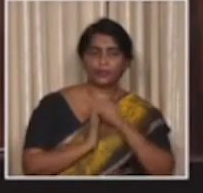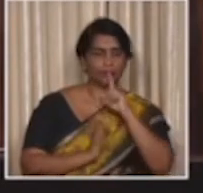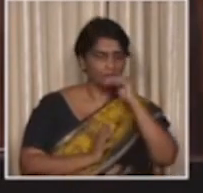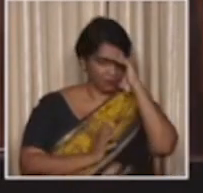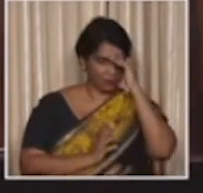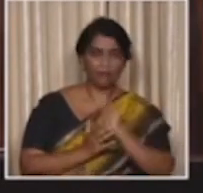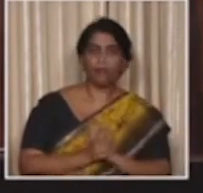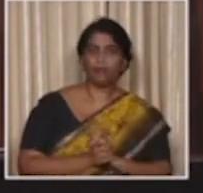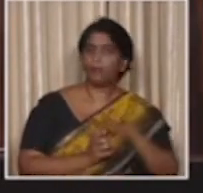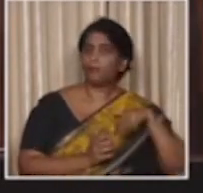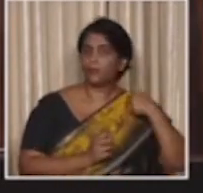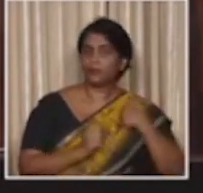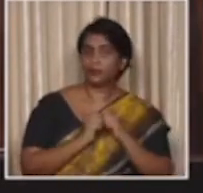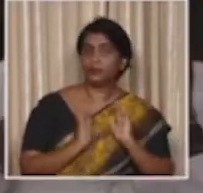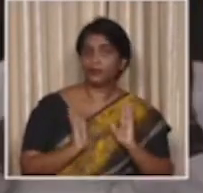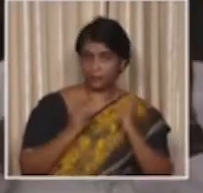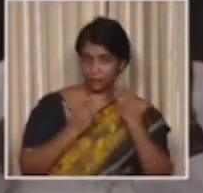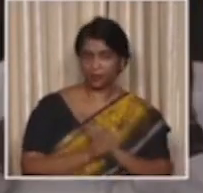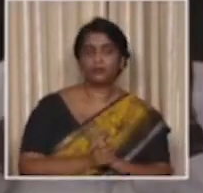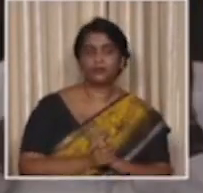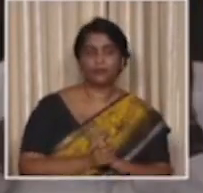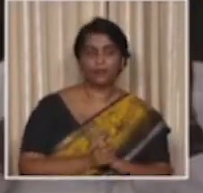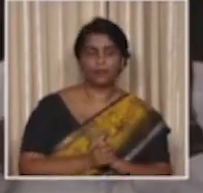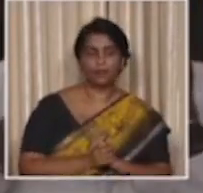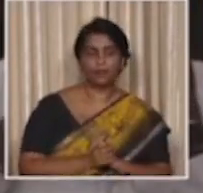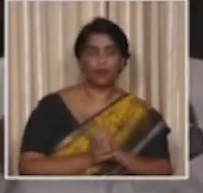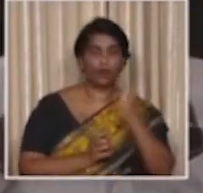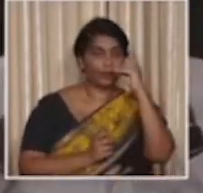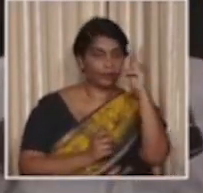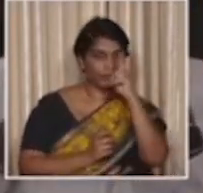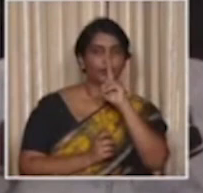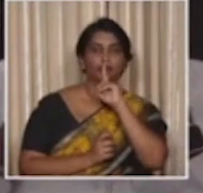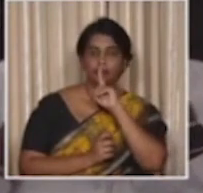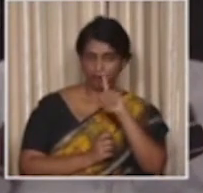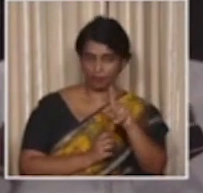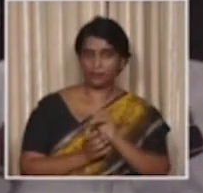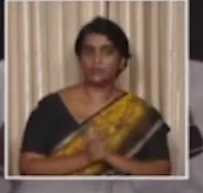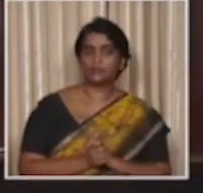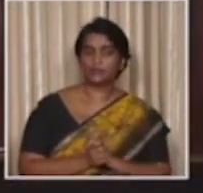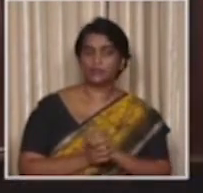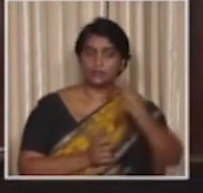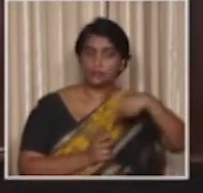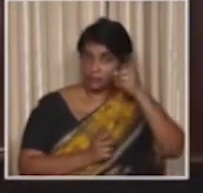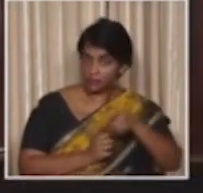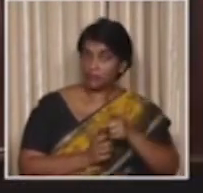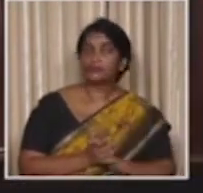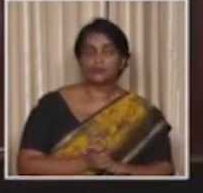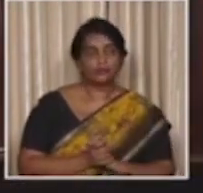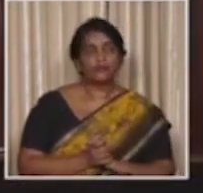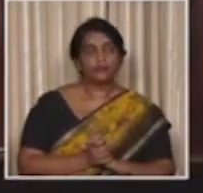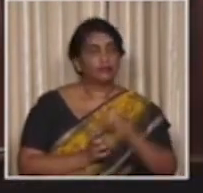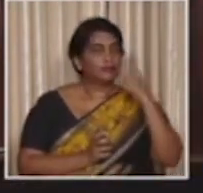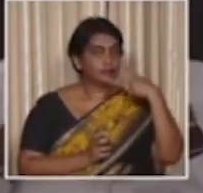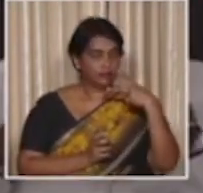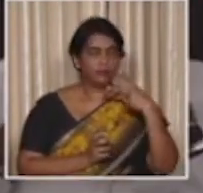කතානායකතුමනි, ප්‍රධාන වැඩකටයුතු ආරම්භයේදී අංක 1 ඉදිරිපත් කරනවා. සභාවේ අංකද? ආයි අංක